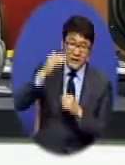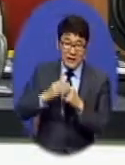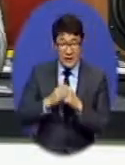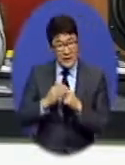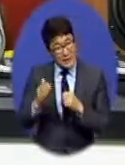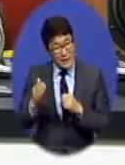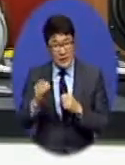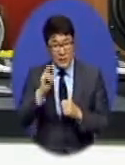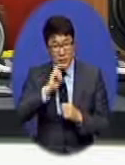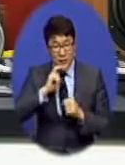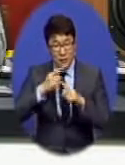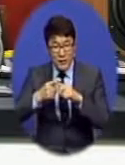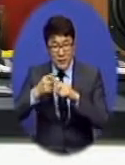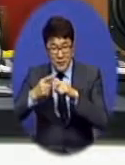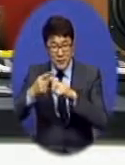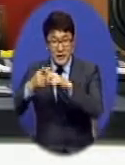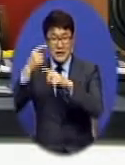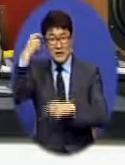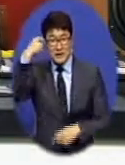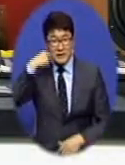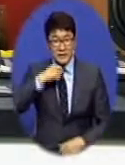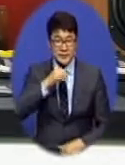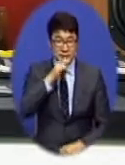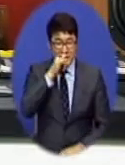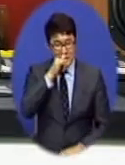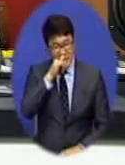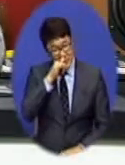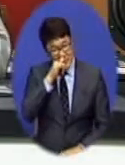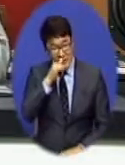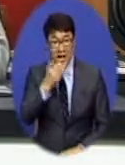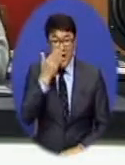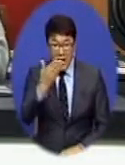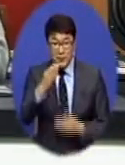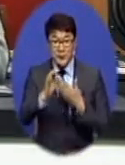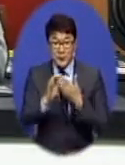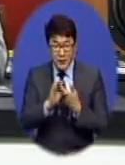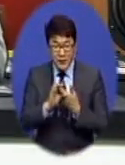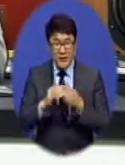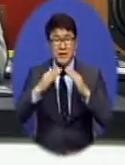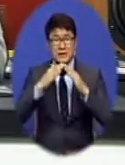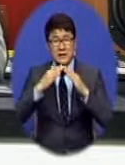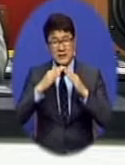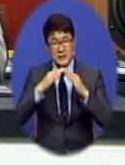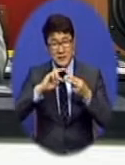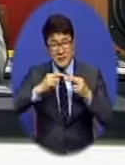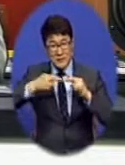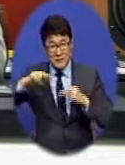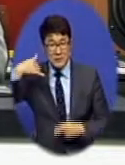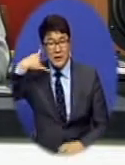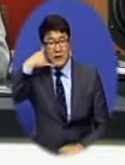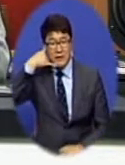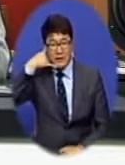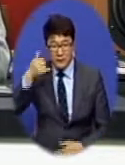경우에 조금 노래가 끊겼다 붙었다는 그런 현상도 벌어지고 하니까 가급적이면은 유선전화, 집전화로다가 전화를